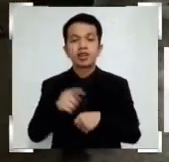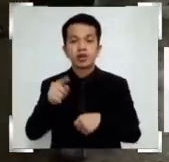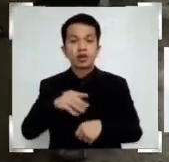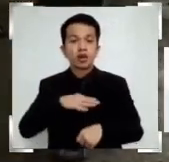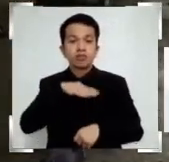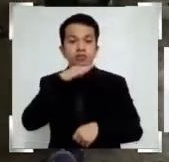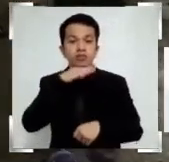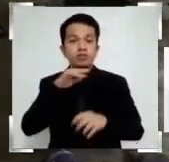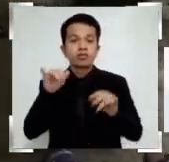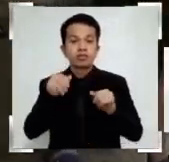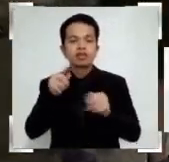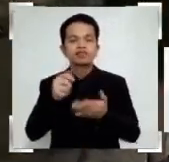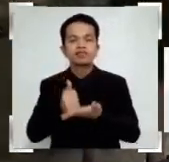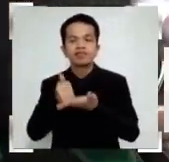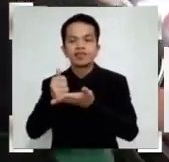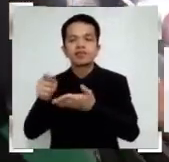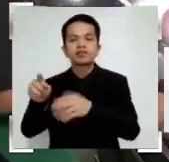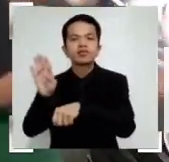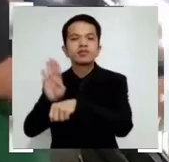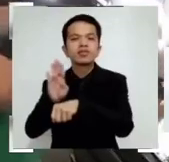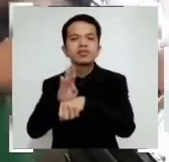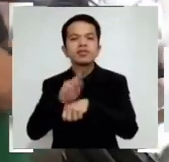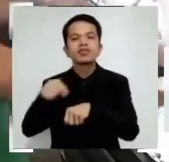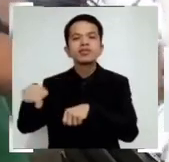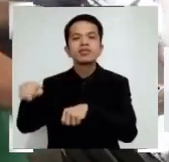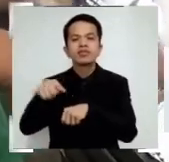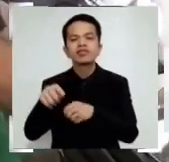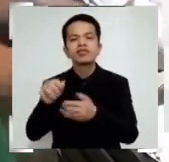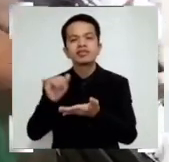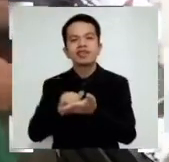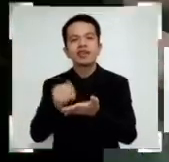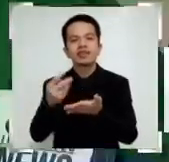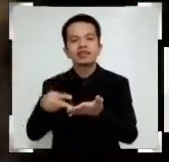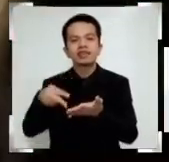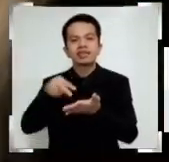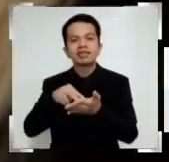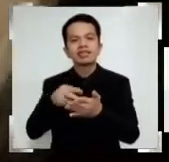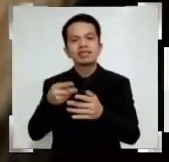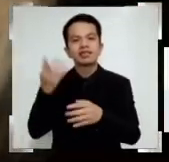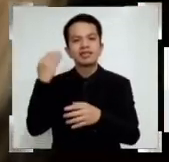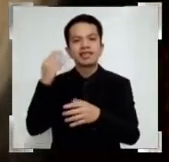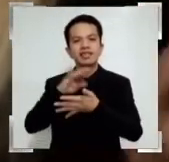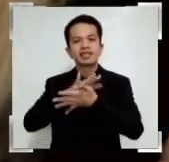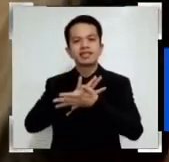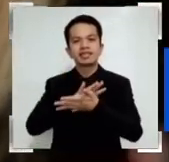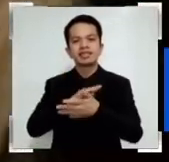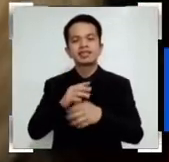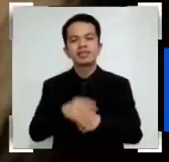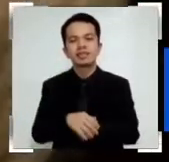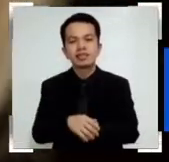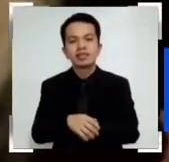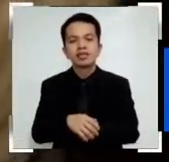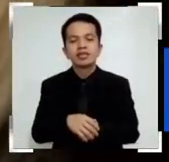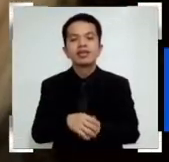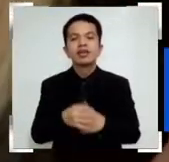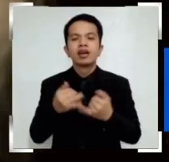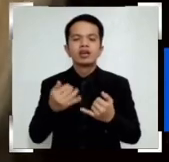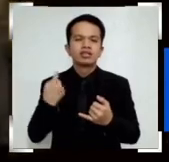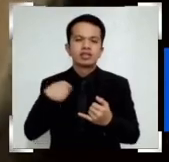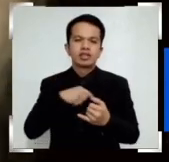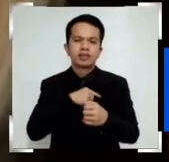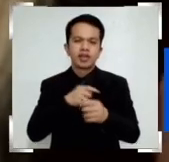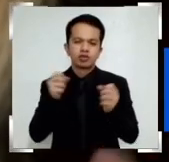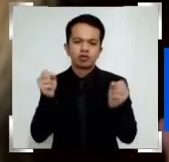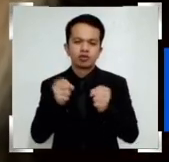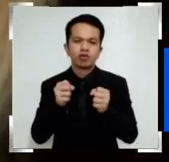sa maliliit na food business na bumabangon ulit mula sa epekto ng pandemya. Yung job namin ay isang small food business incubator. Hindi lang